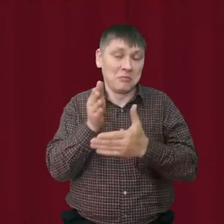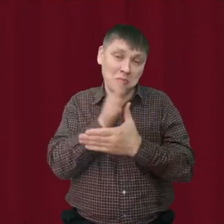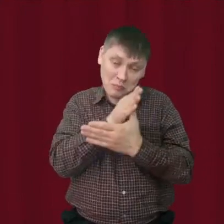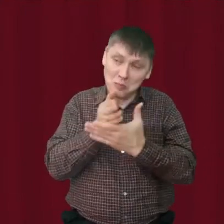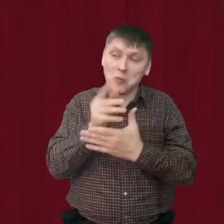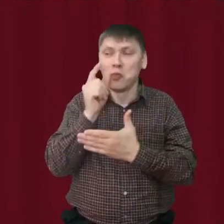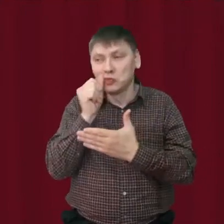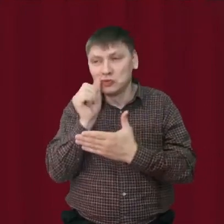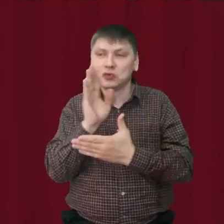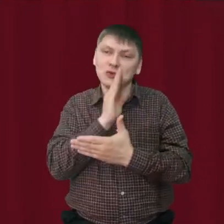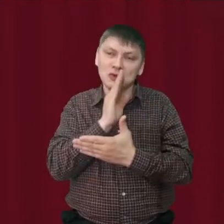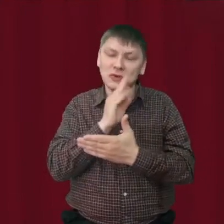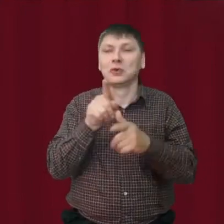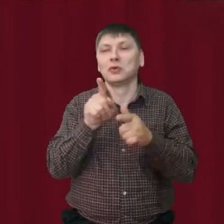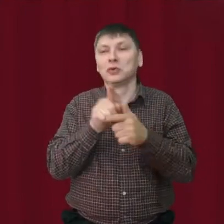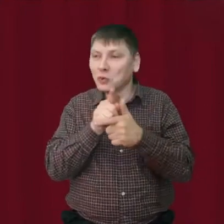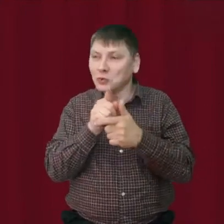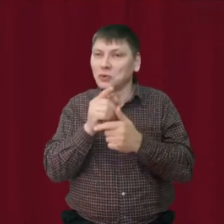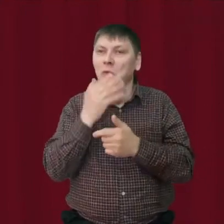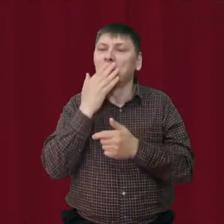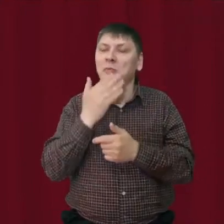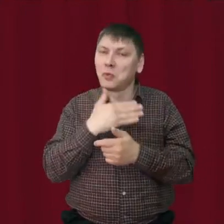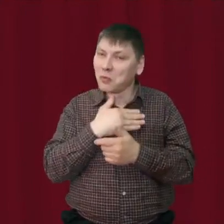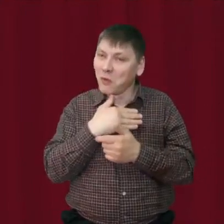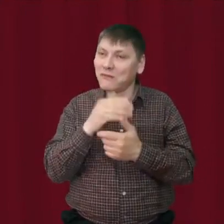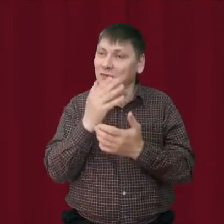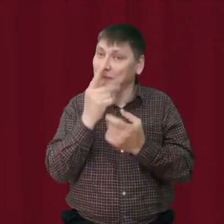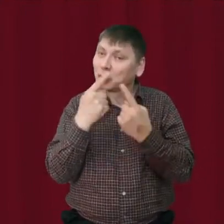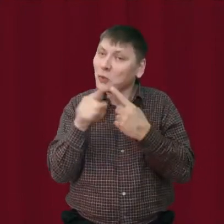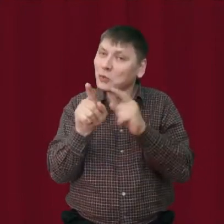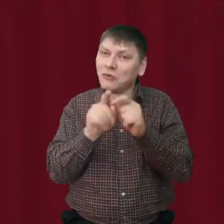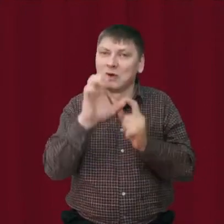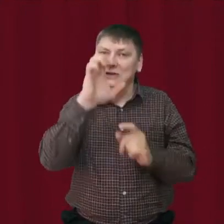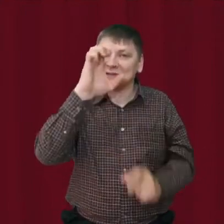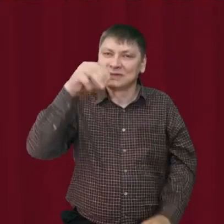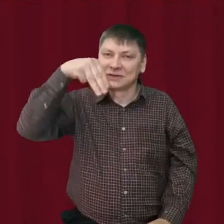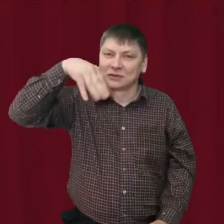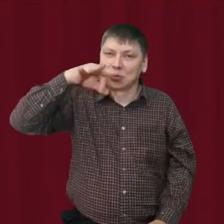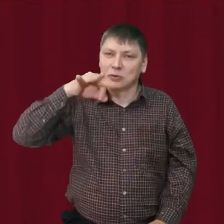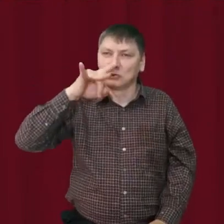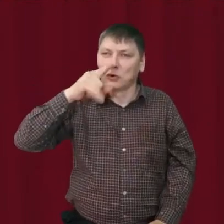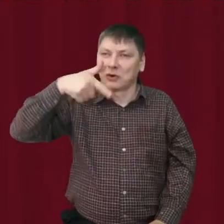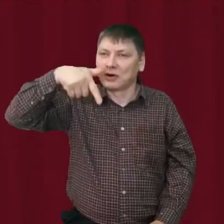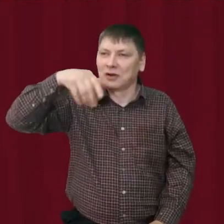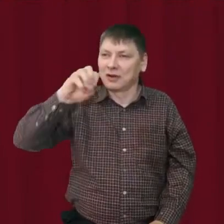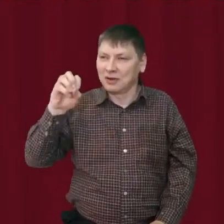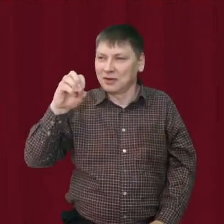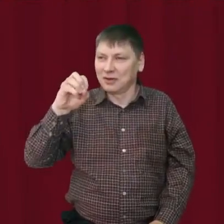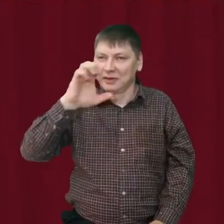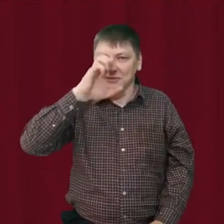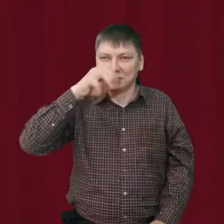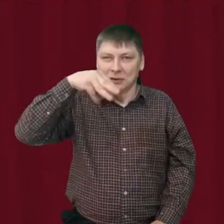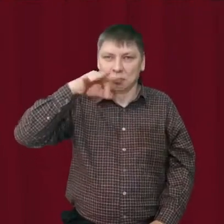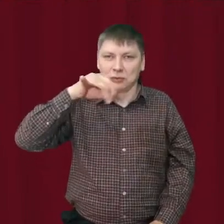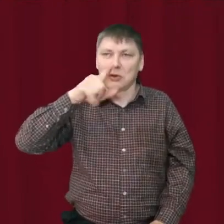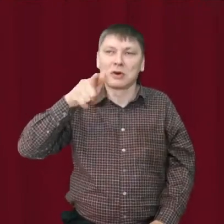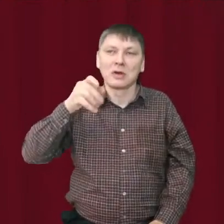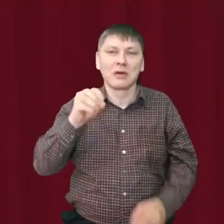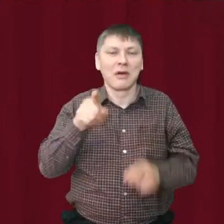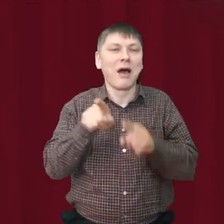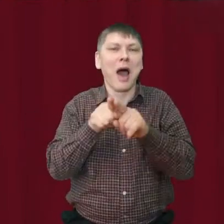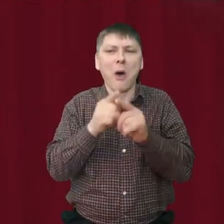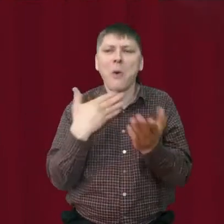числе используется в Священном Писании. «Сторге» – это любовь, которая описывает отношения в